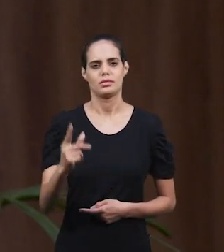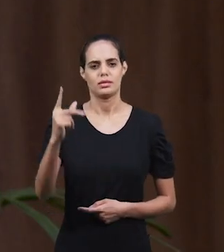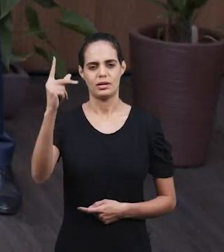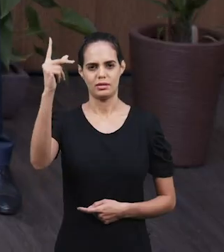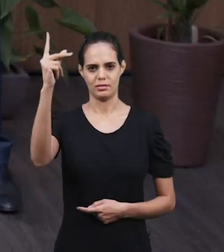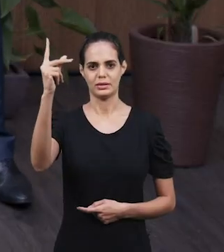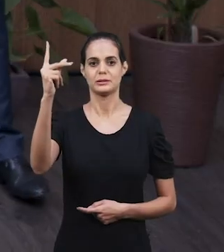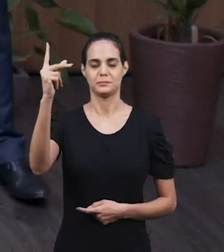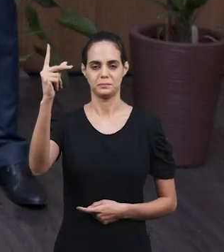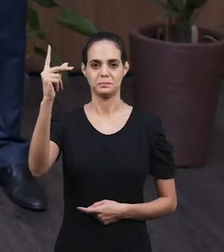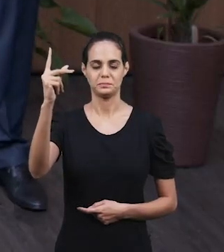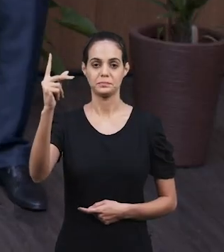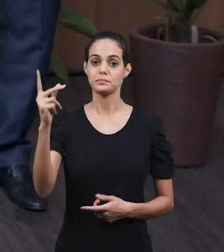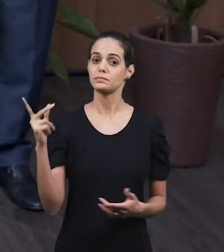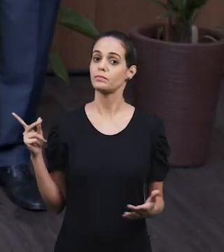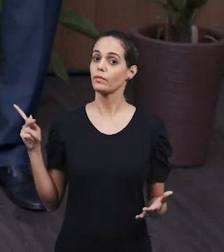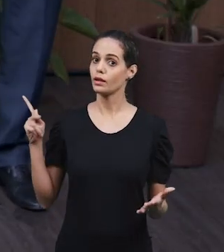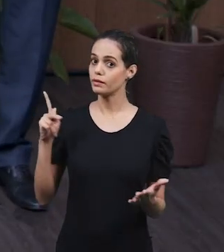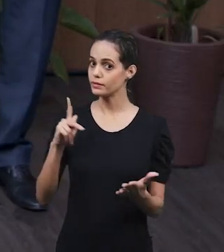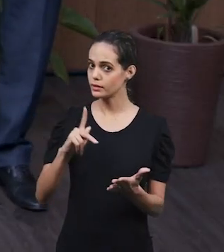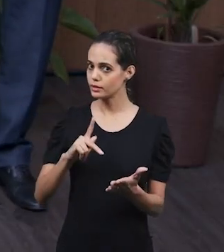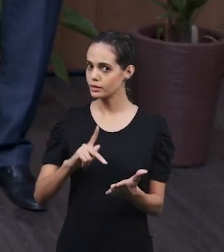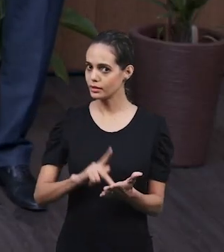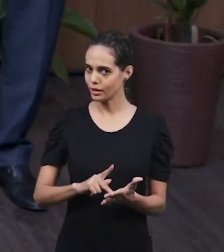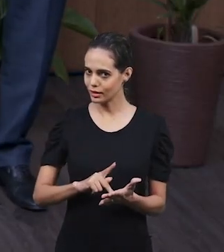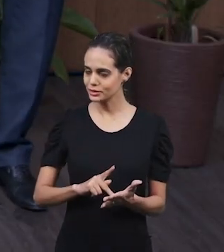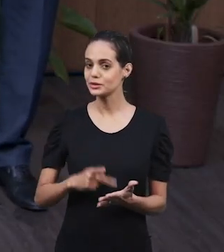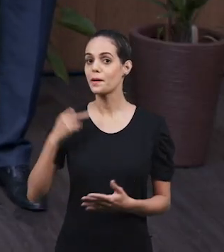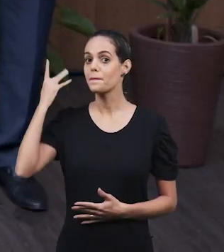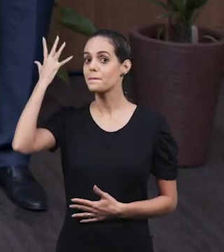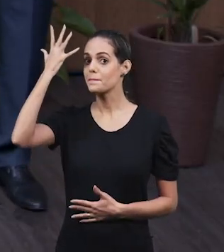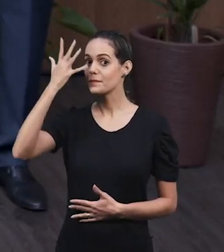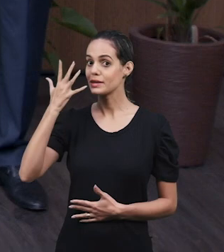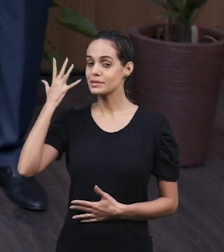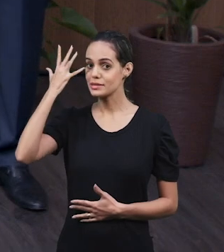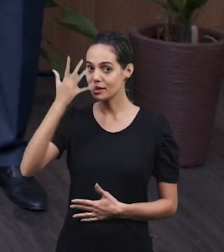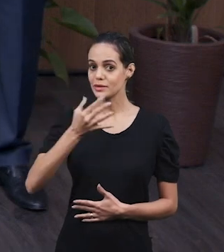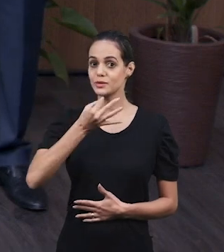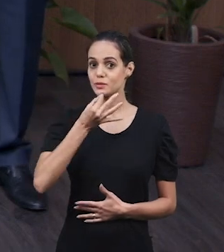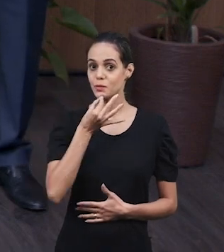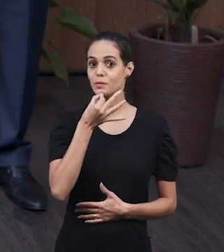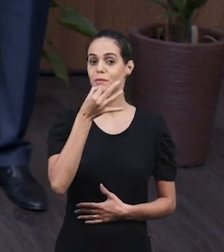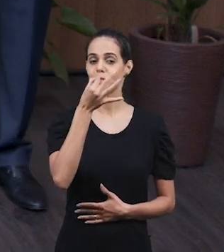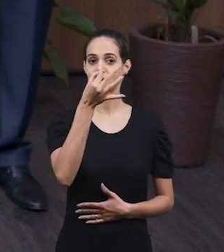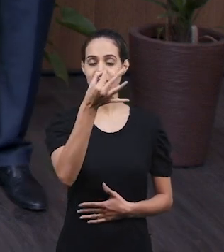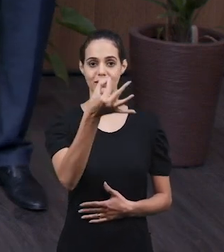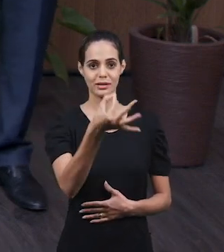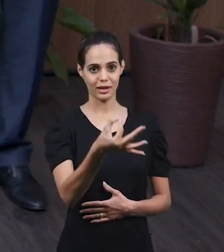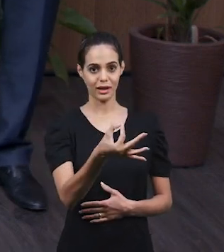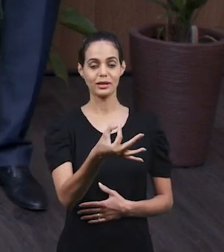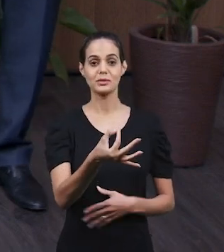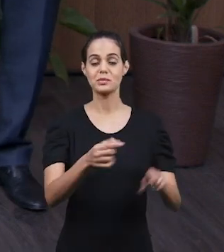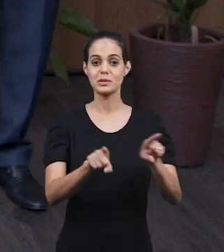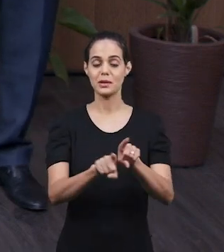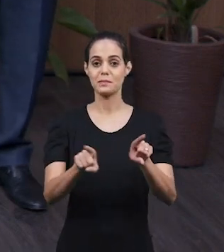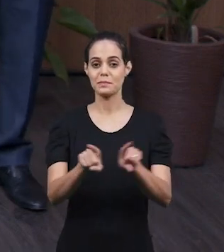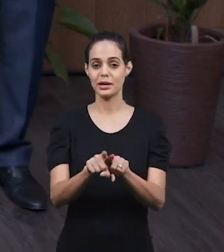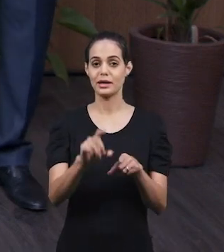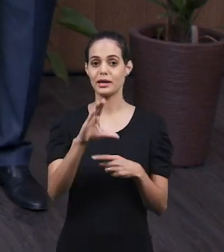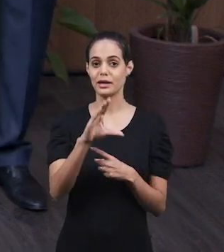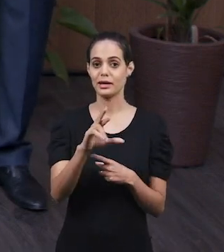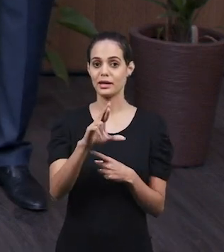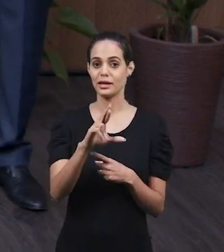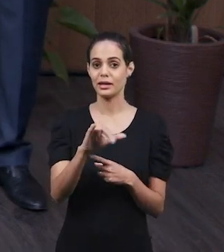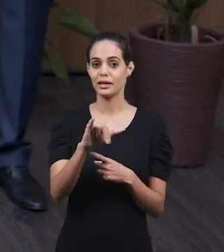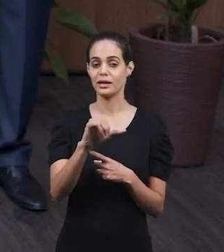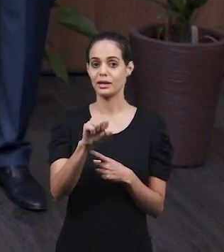vie éternelle. En vérité, cela a été le message commenté, envoyé